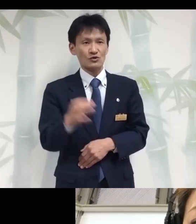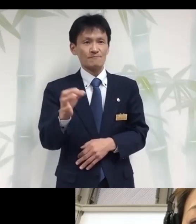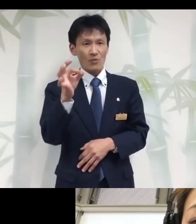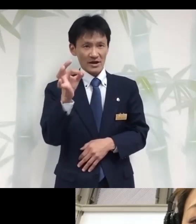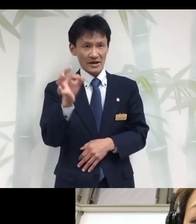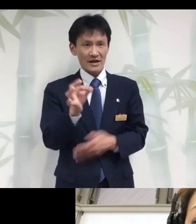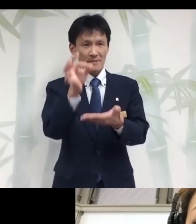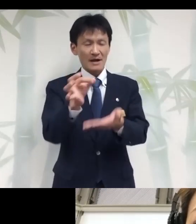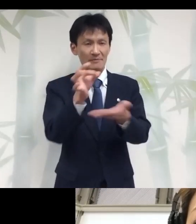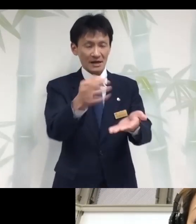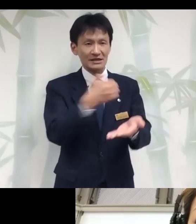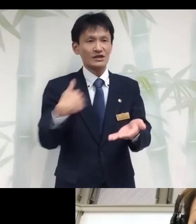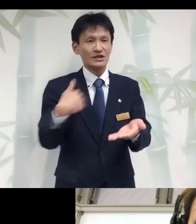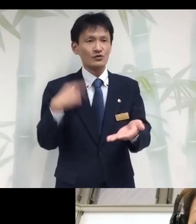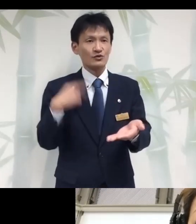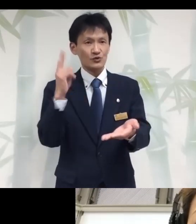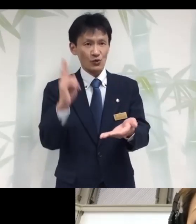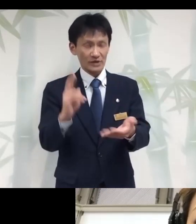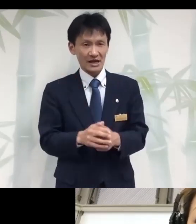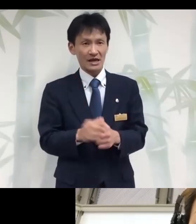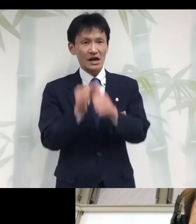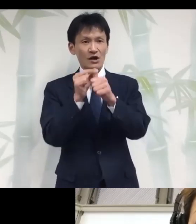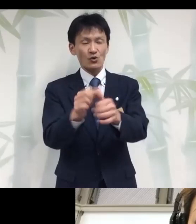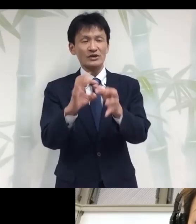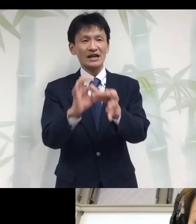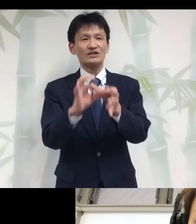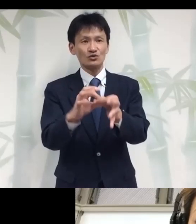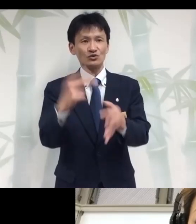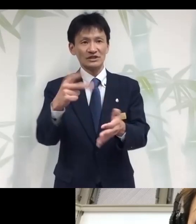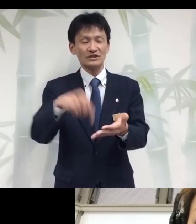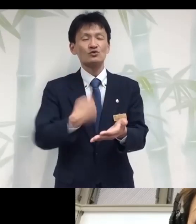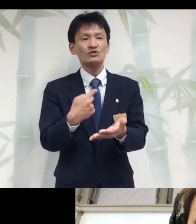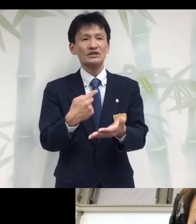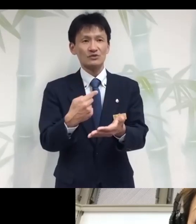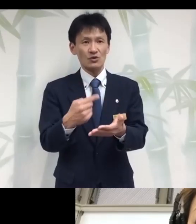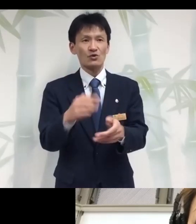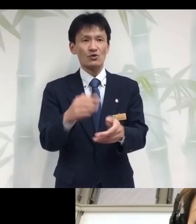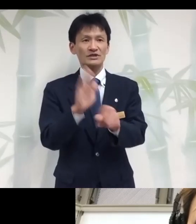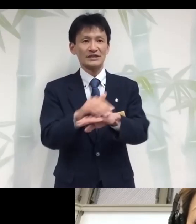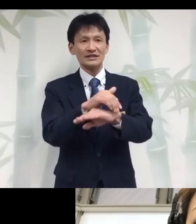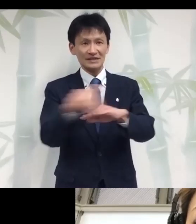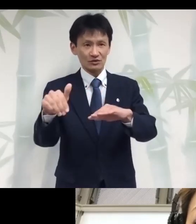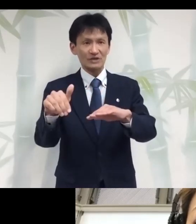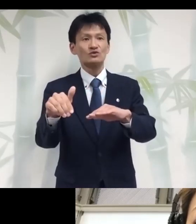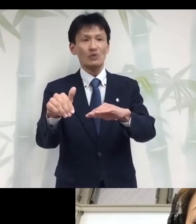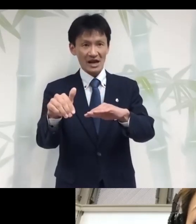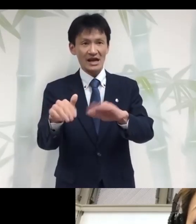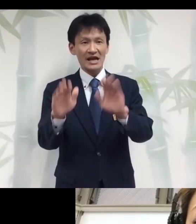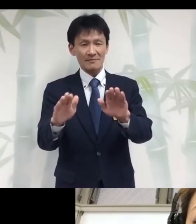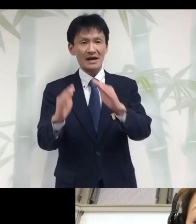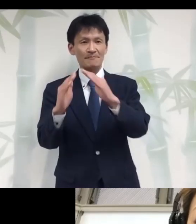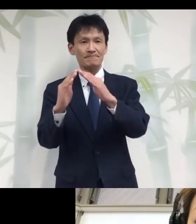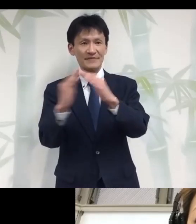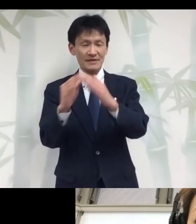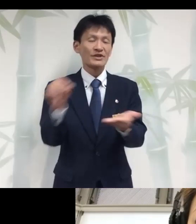ね、雇用に対する、市独自の支援策ですとか、あるいは今テイクアウトとかね、一生懸